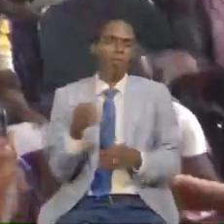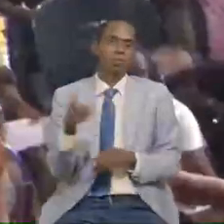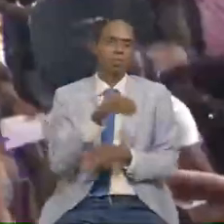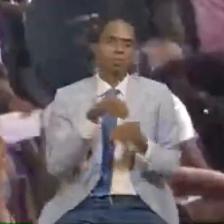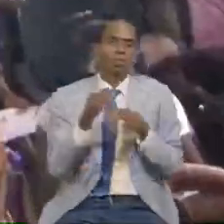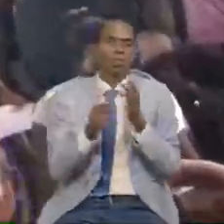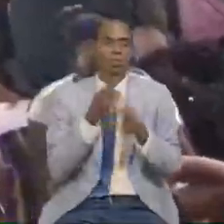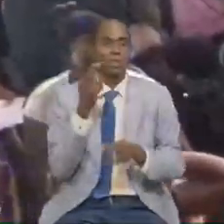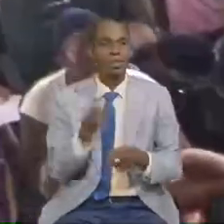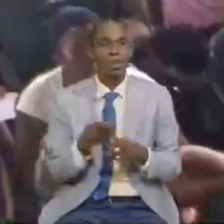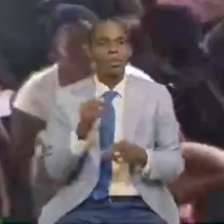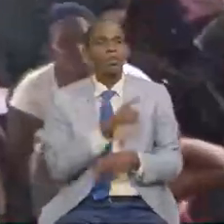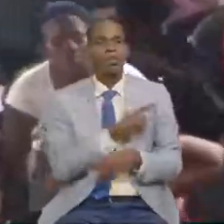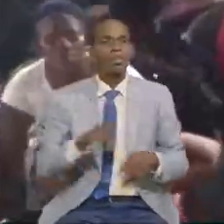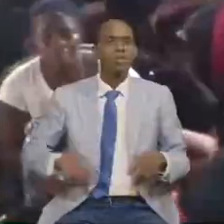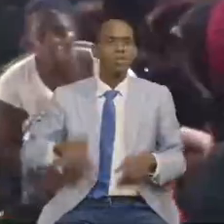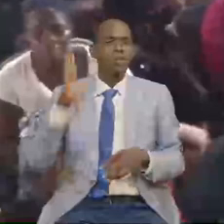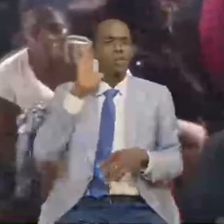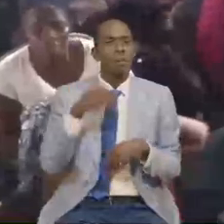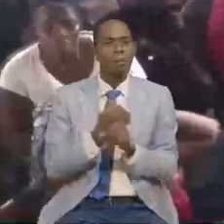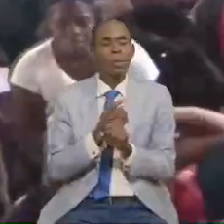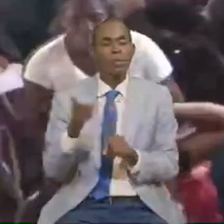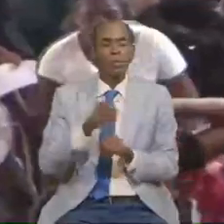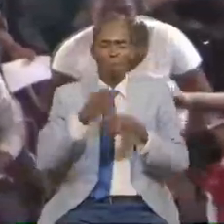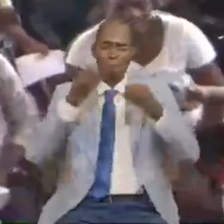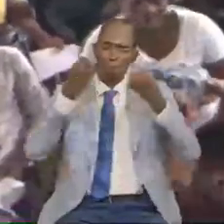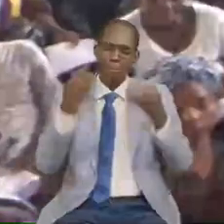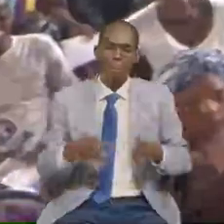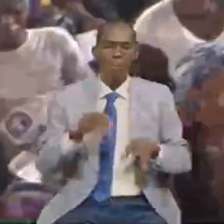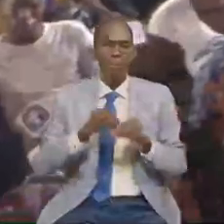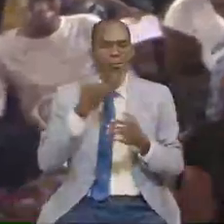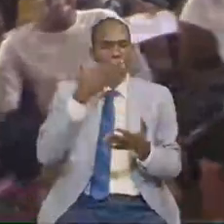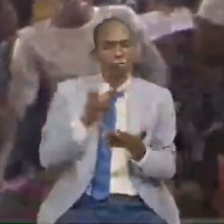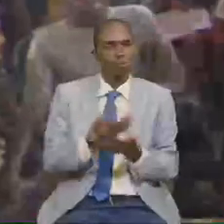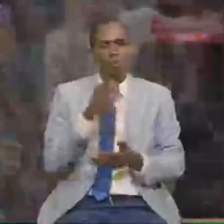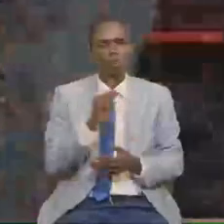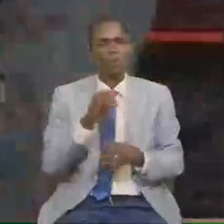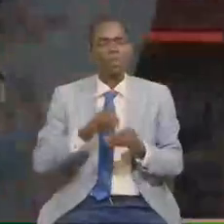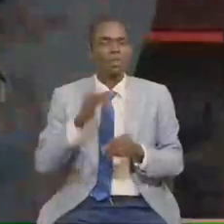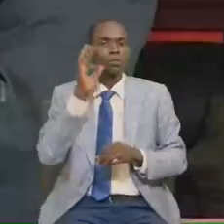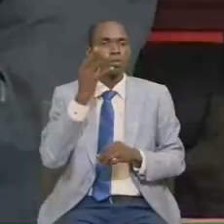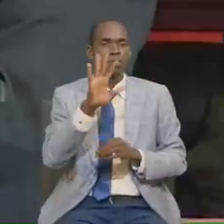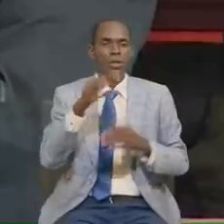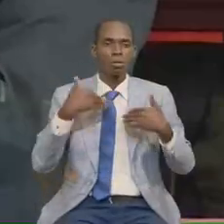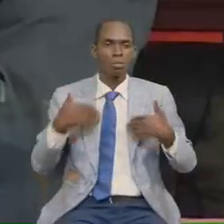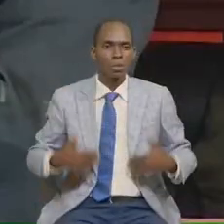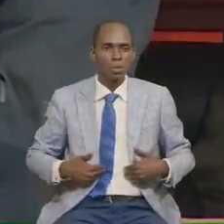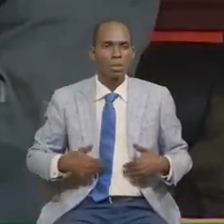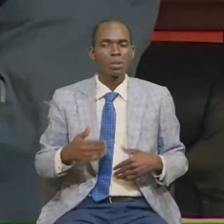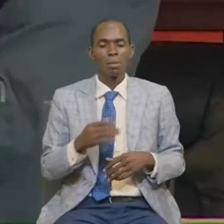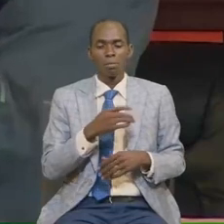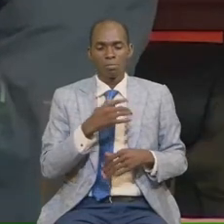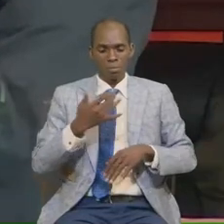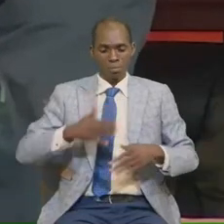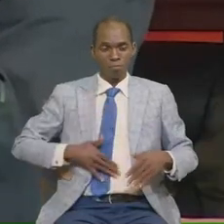L'Éternel te comblera de bien en multipliant le fruit de tes entrailles. L'astérité annulée